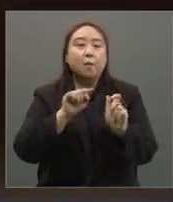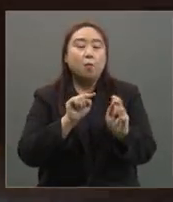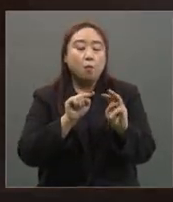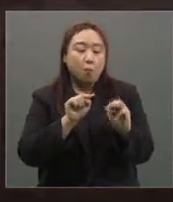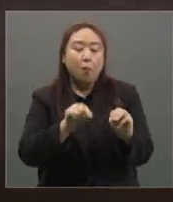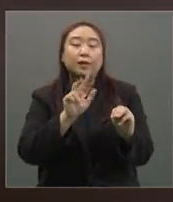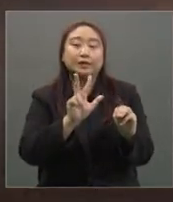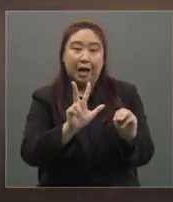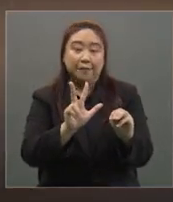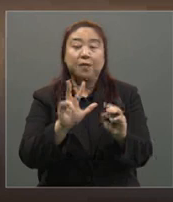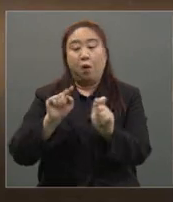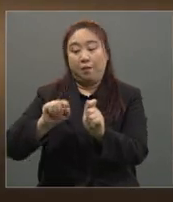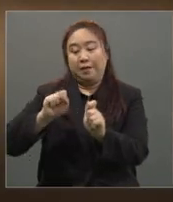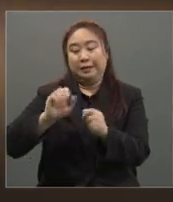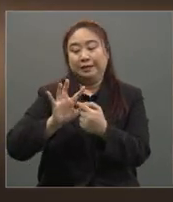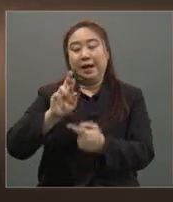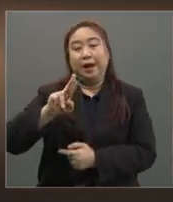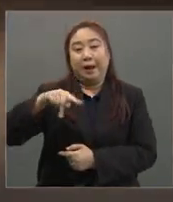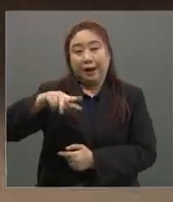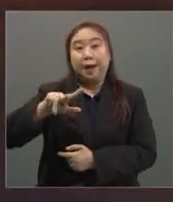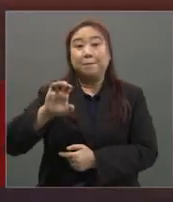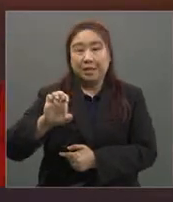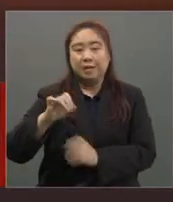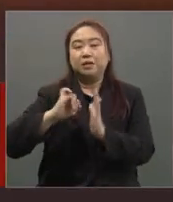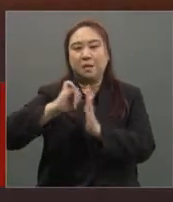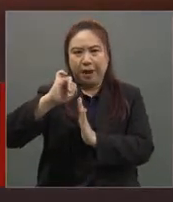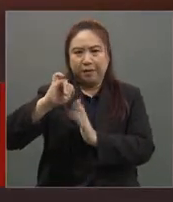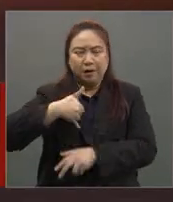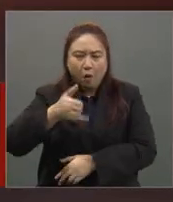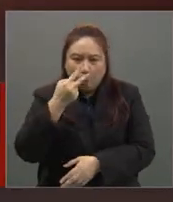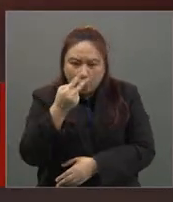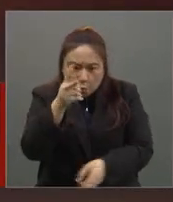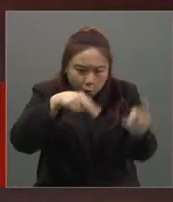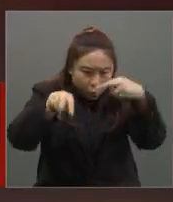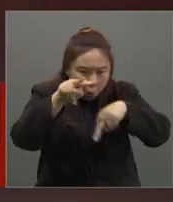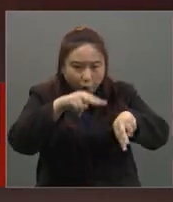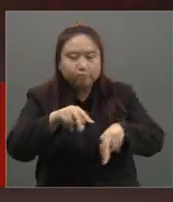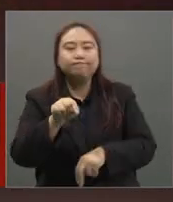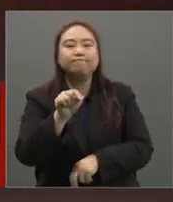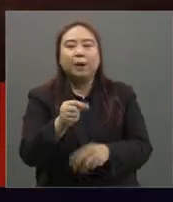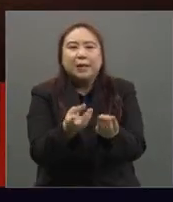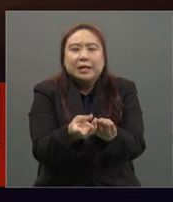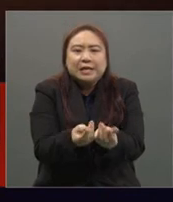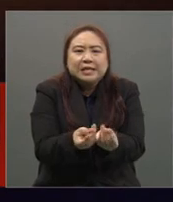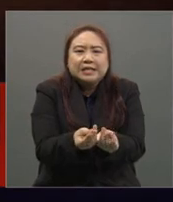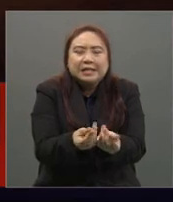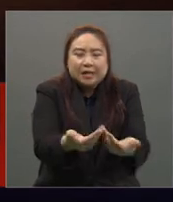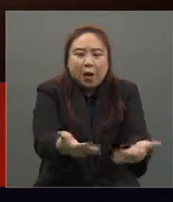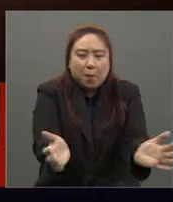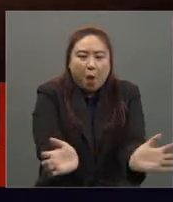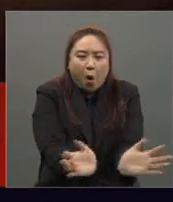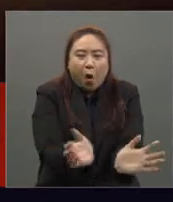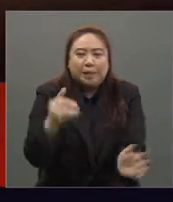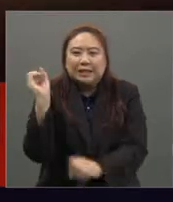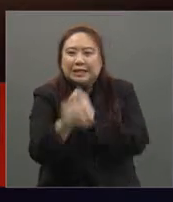อำเภอสารพีจังหวัดเชียงใหม่จากการลงพื้นที่ตรวจสอบข้อเท็จจริงก็พบครับว่าพื้นที่ดังกล่าวนั้นเป็นบ่อดินที่มีการทิ้งขยะมีพื้นที่